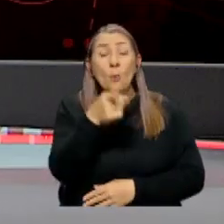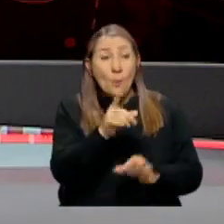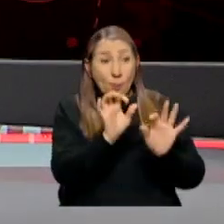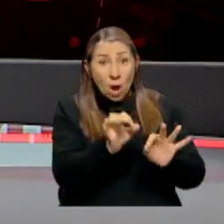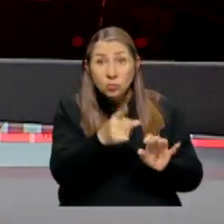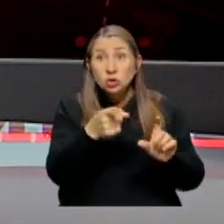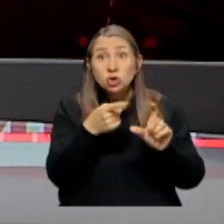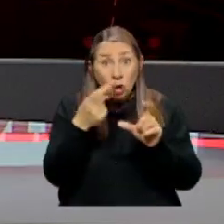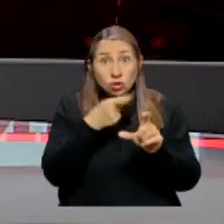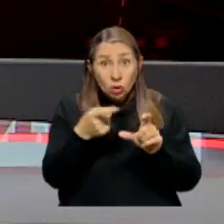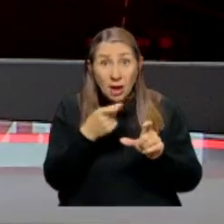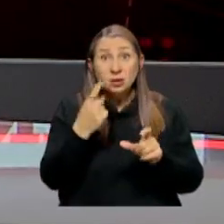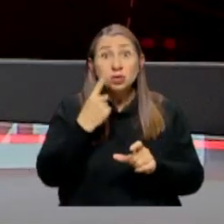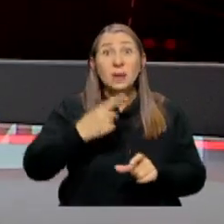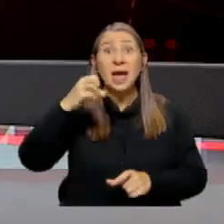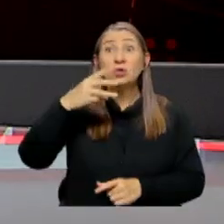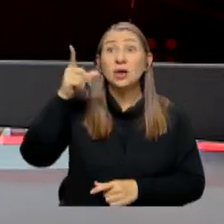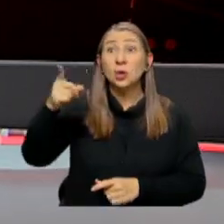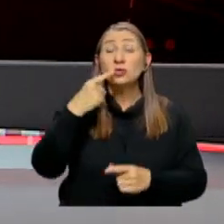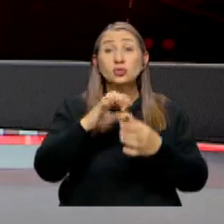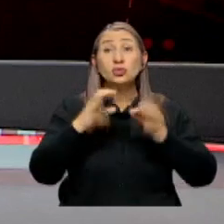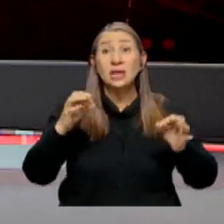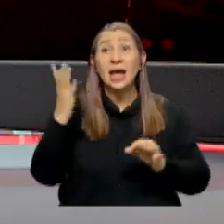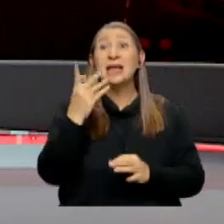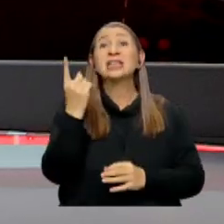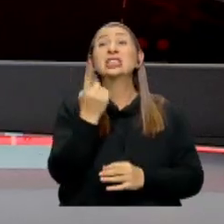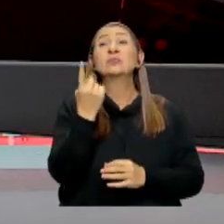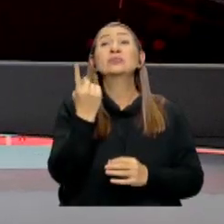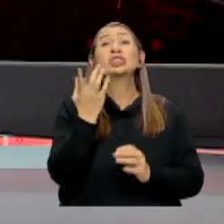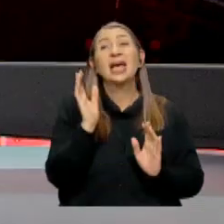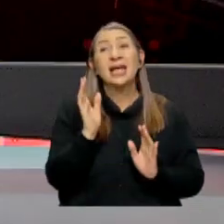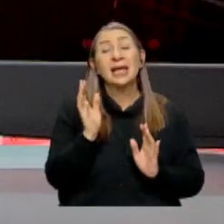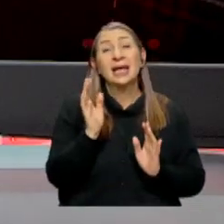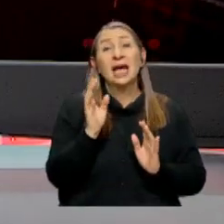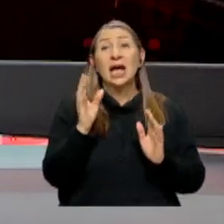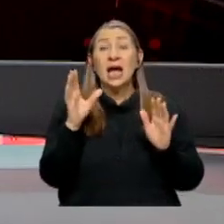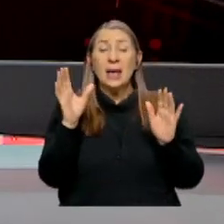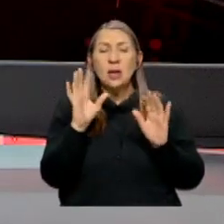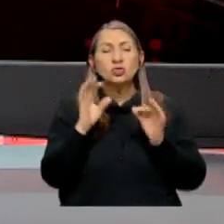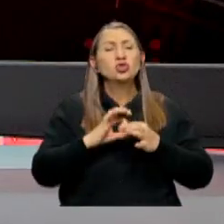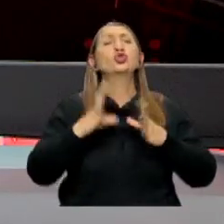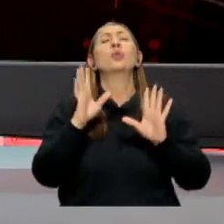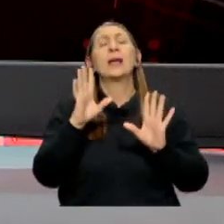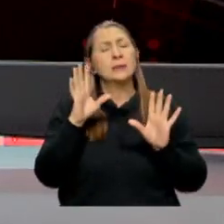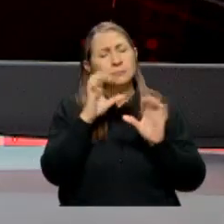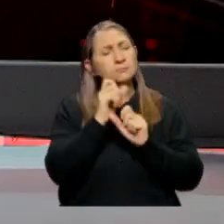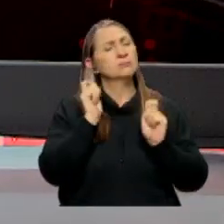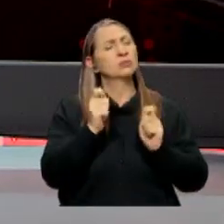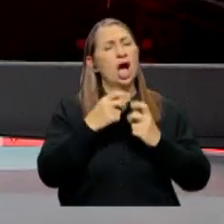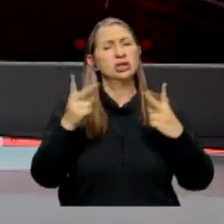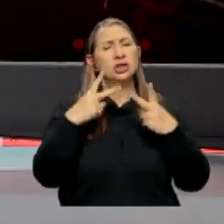haliyle bu soruşturma Cumhurbaşkanı Erdoğan'ın o sözlerine Eğer hiçbir şey Efendim karanlıkta kalmayacak demesine rağmen